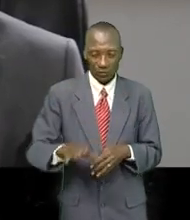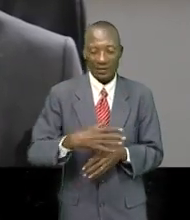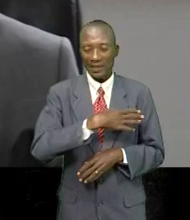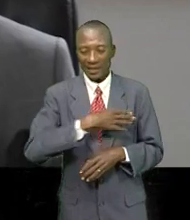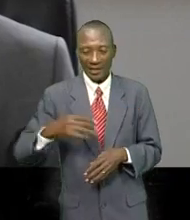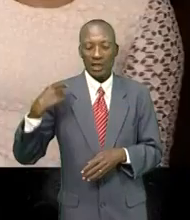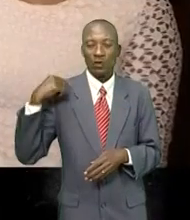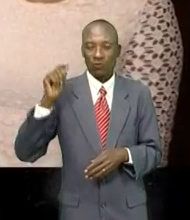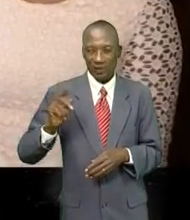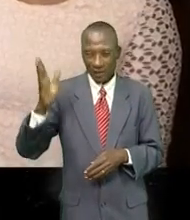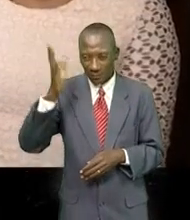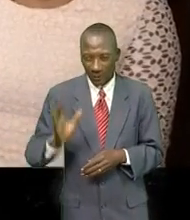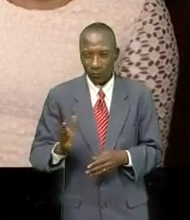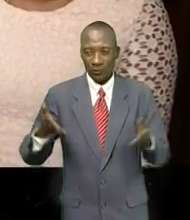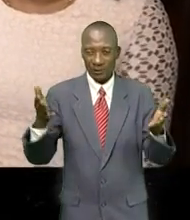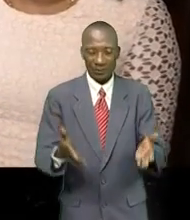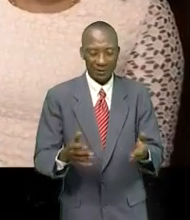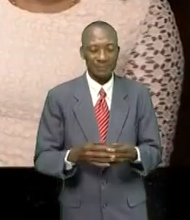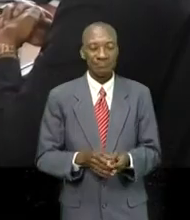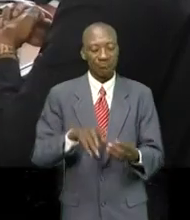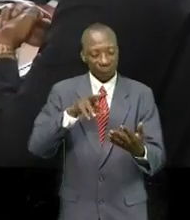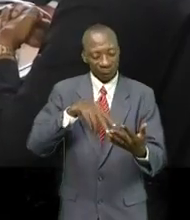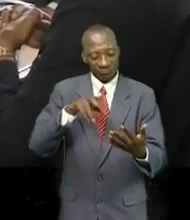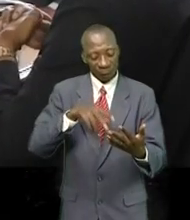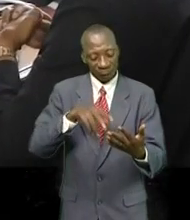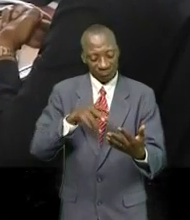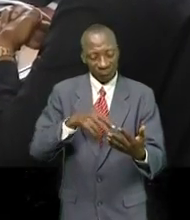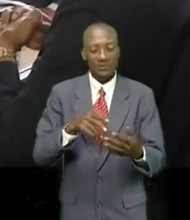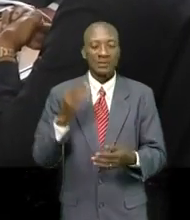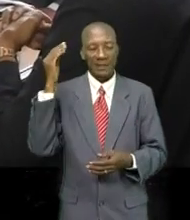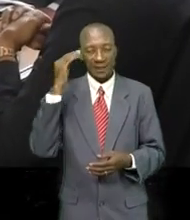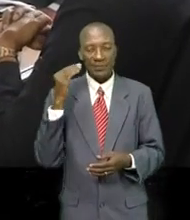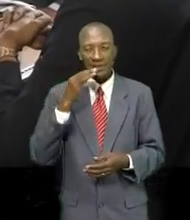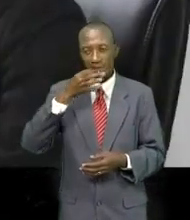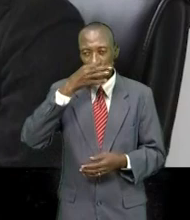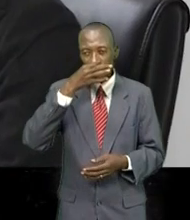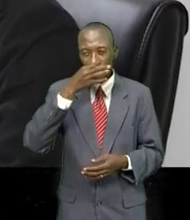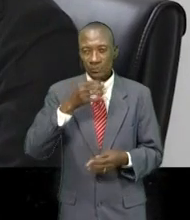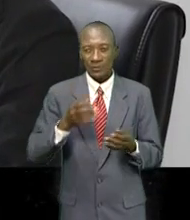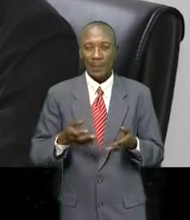Après avoir pris connaissance de ce rapport, le ministre des Hydrocarbures a proposé